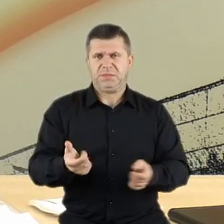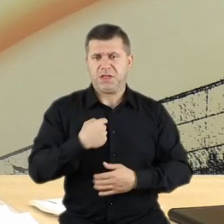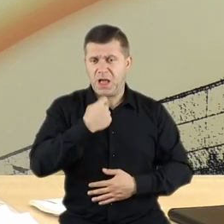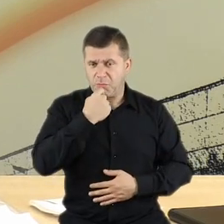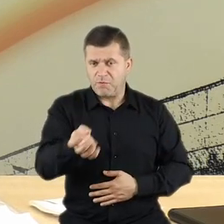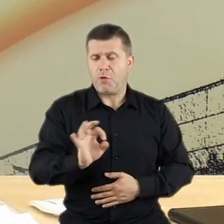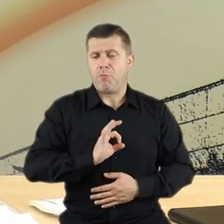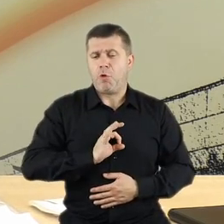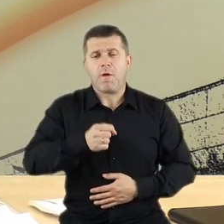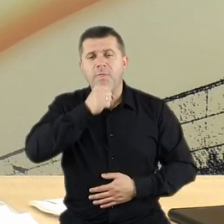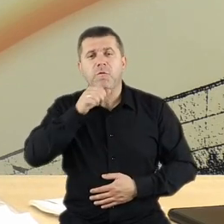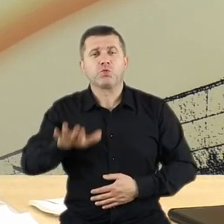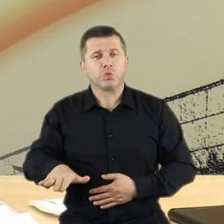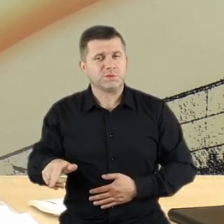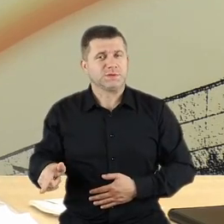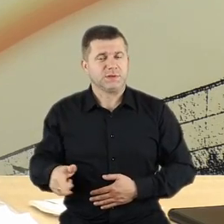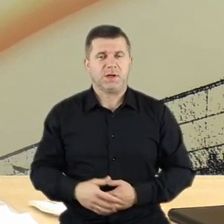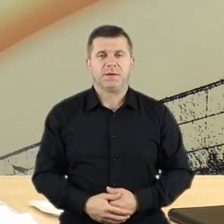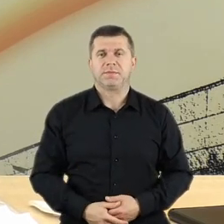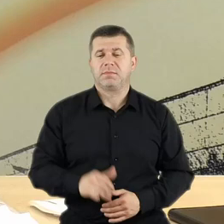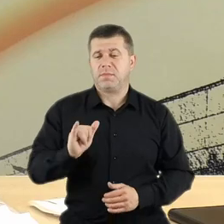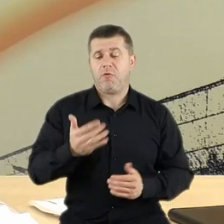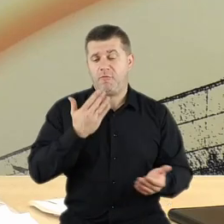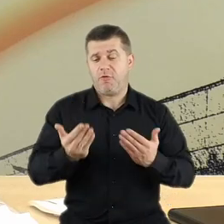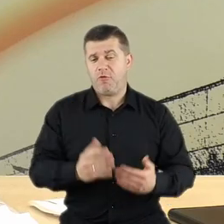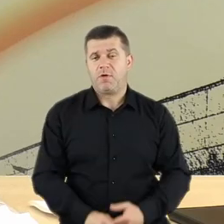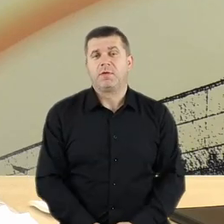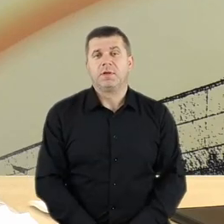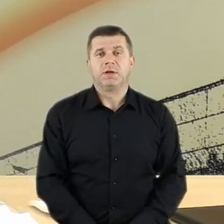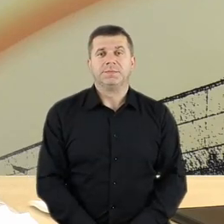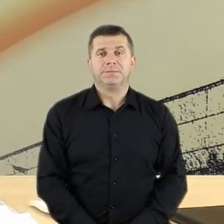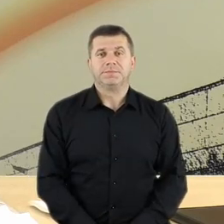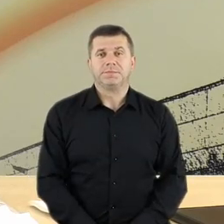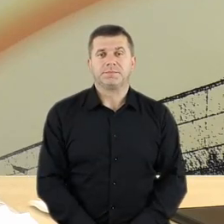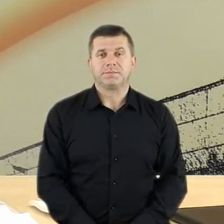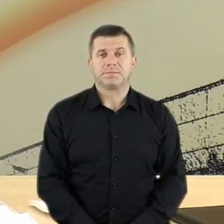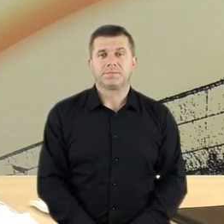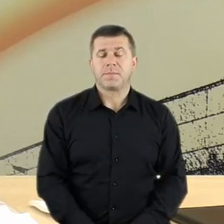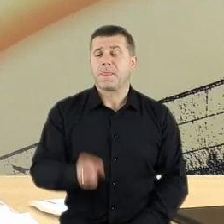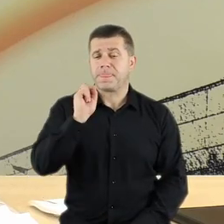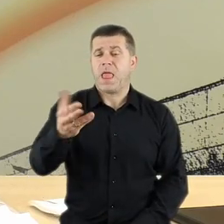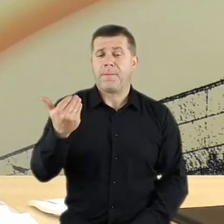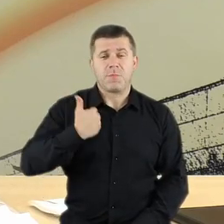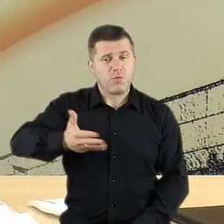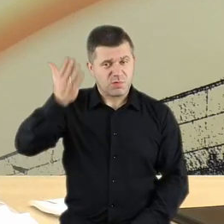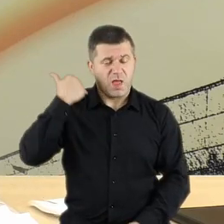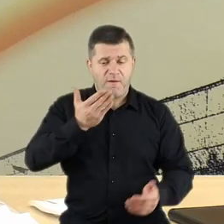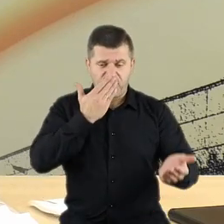moich wnuczka jak to jest no ale no taka była wtedy szkoła